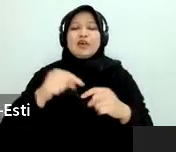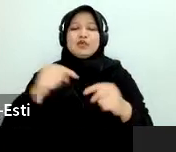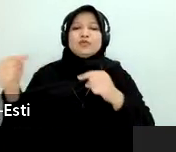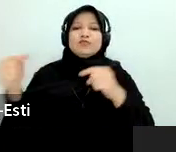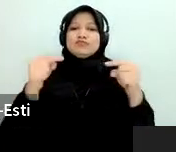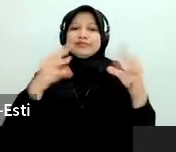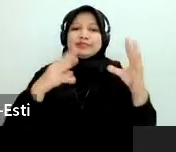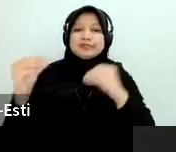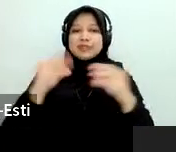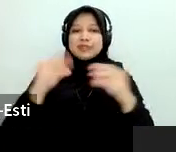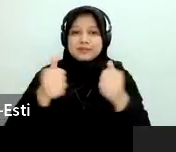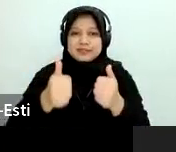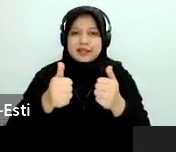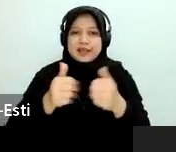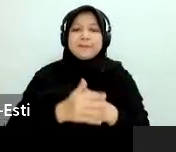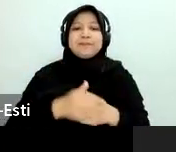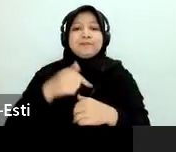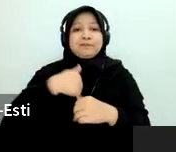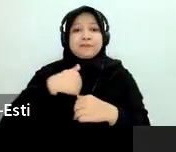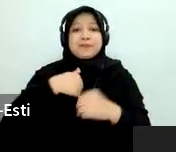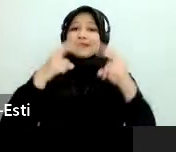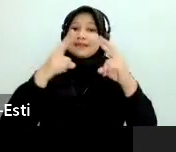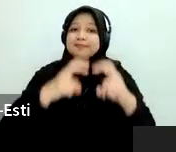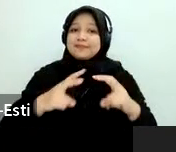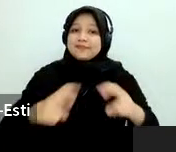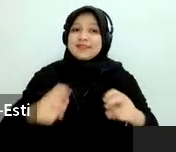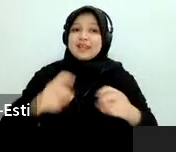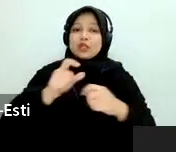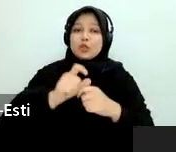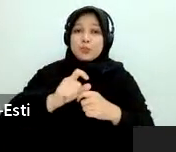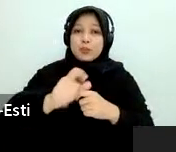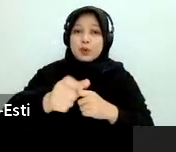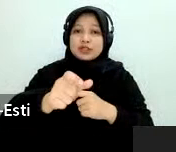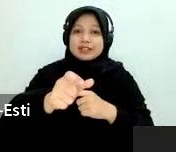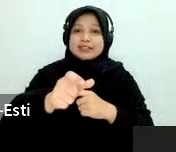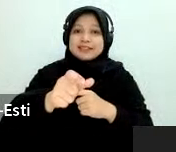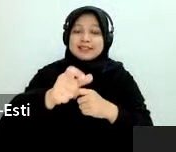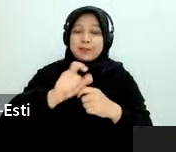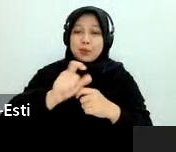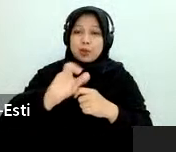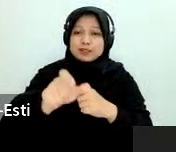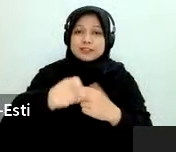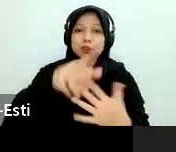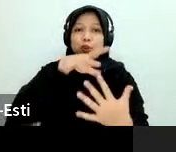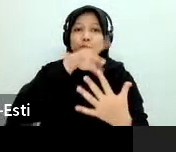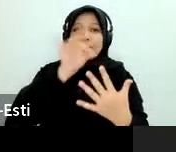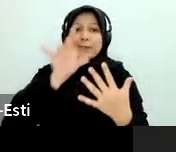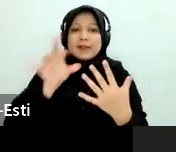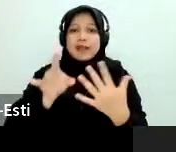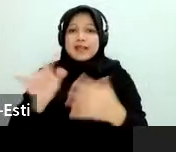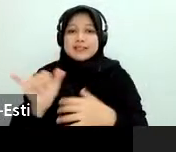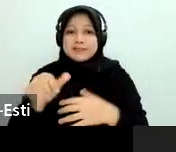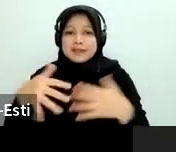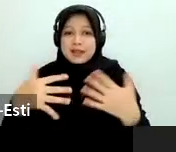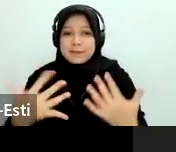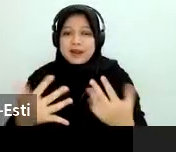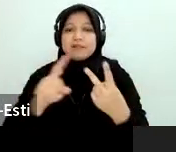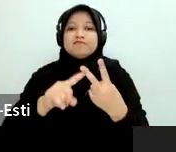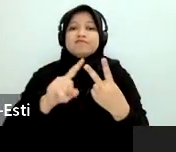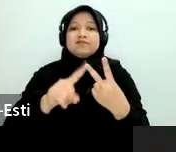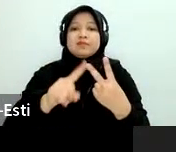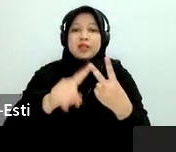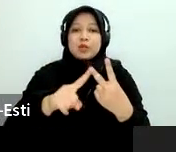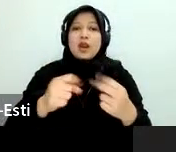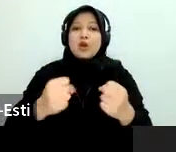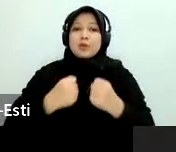kebijakan saya menelusuri proses dari acelaxon nya pemilihan Ari Tension atau pemertahanan